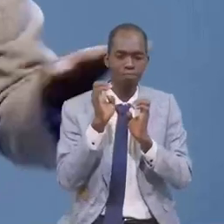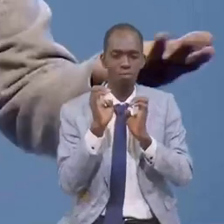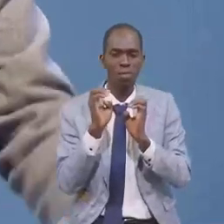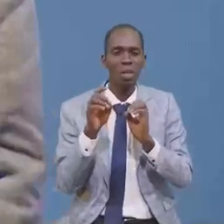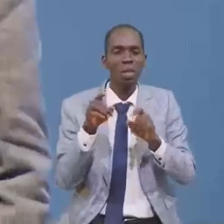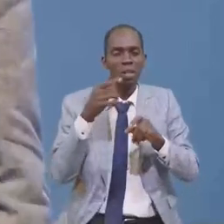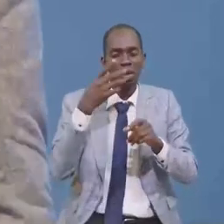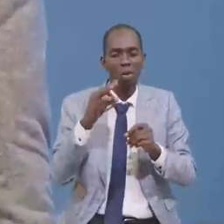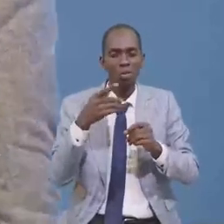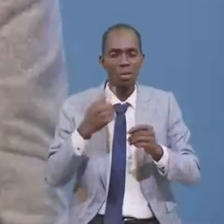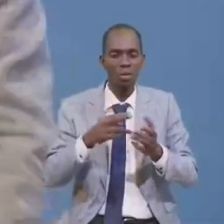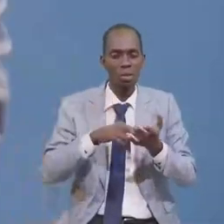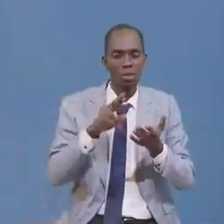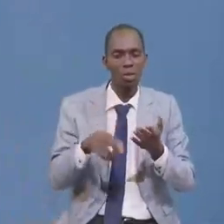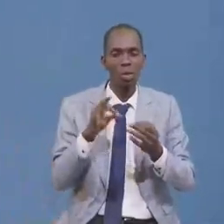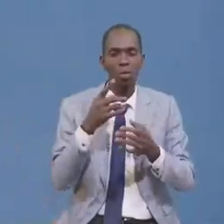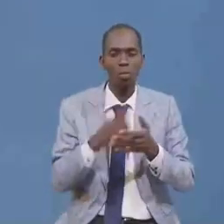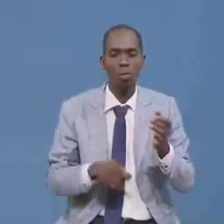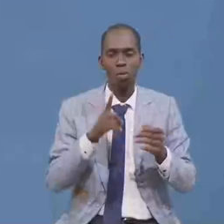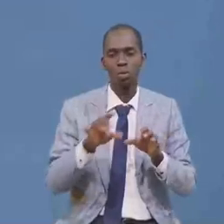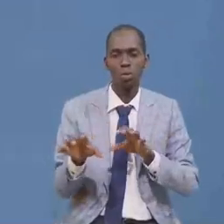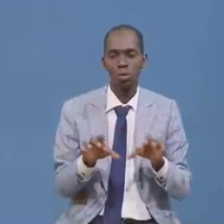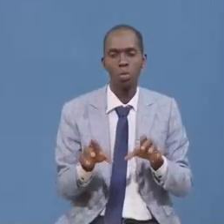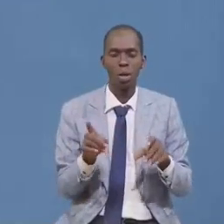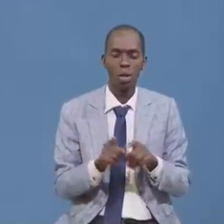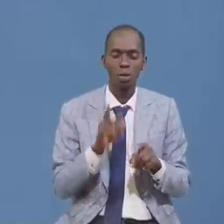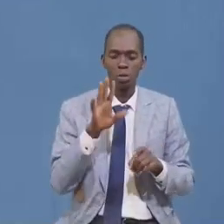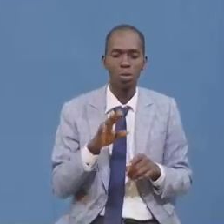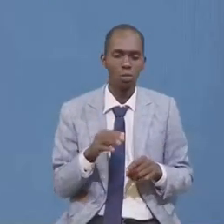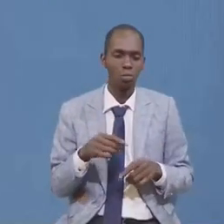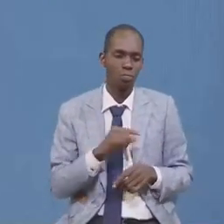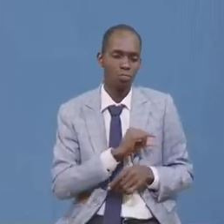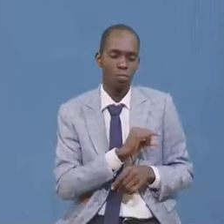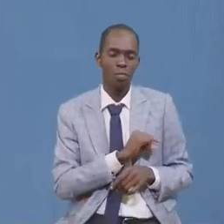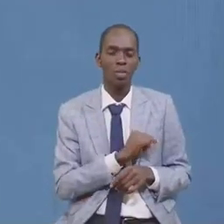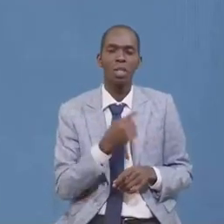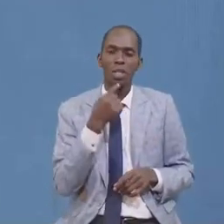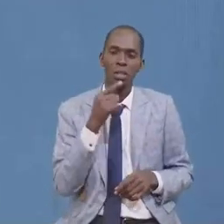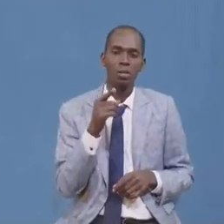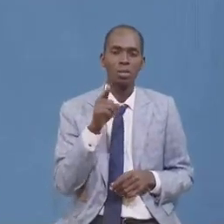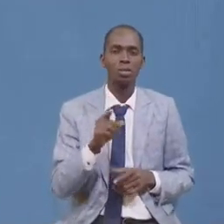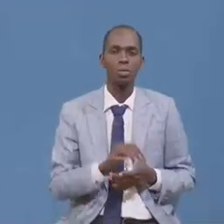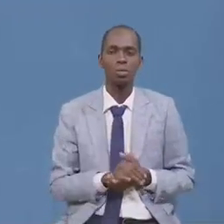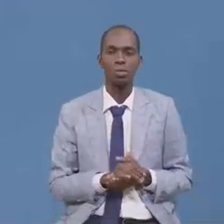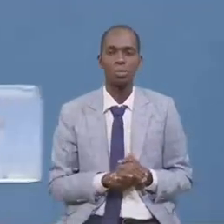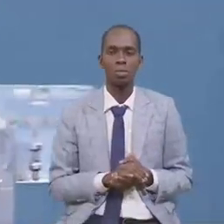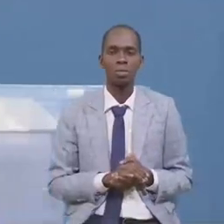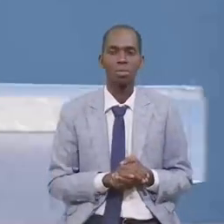Tu ne peux pas évaluer les actions de ta vie à moins que ta conscience ne le fasse pour toi.